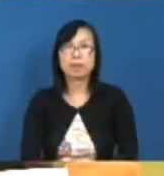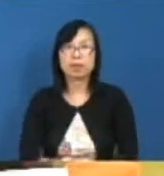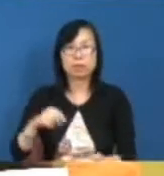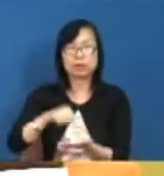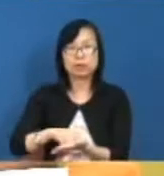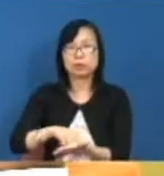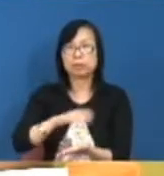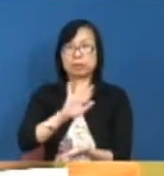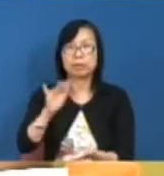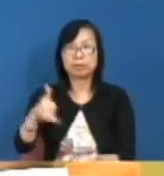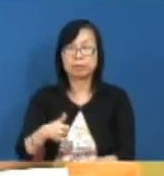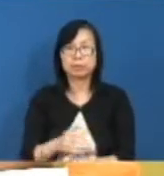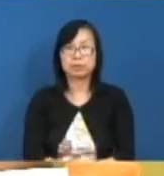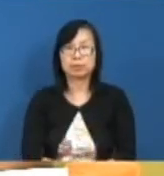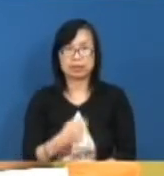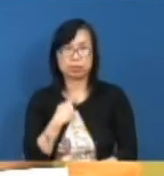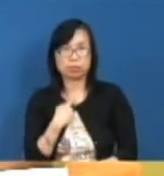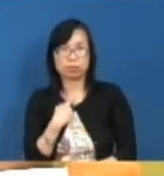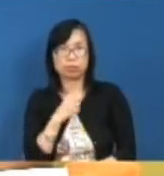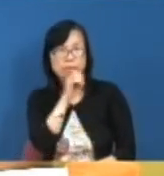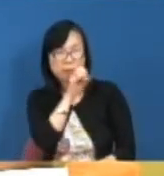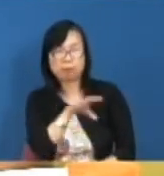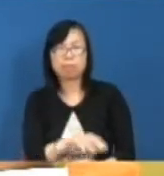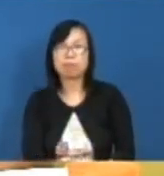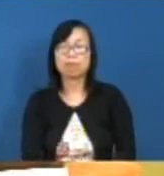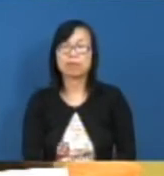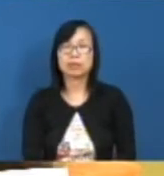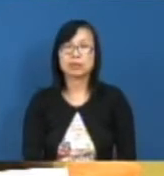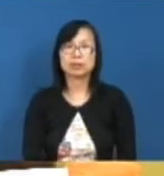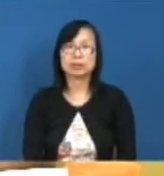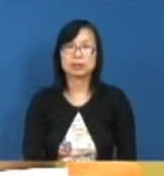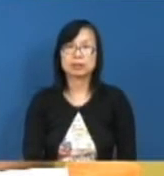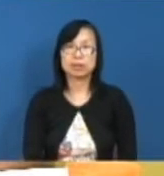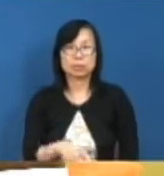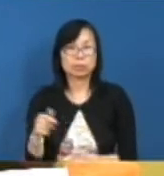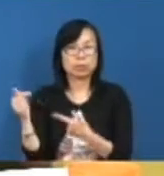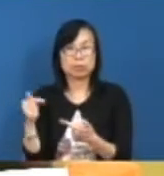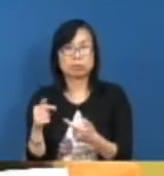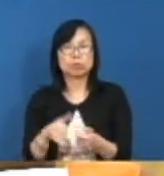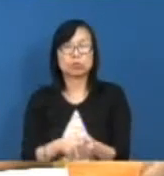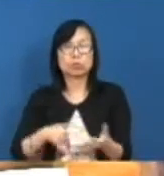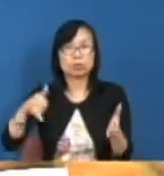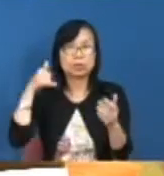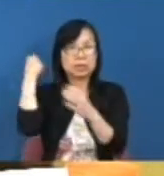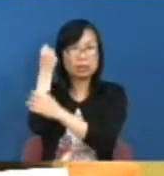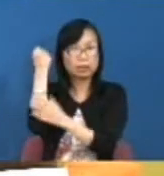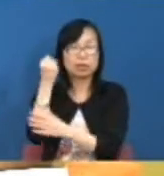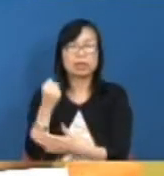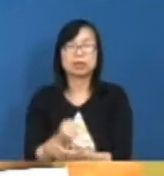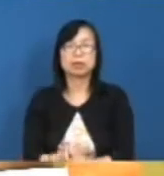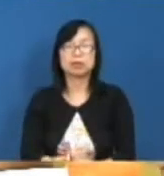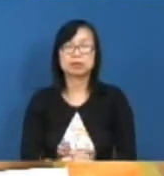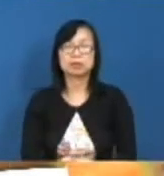話要追究，係咪啊？咁跟住你又去示威，又搞個新華門，又喺新華門示